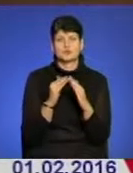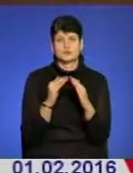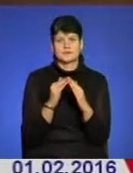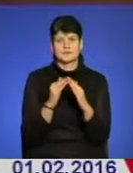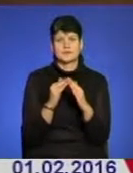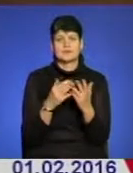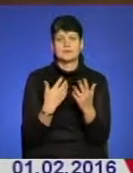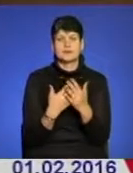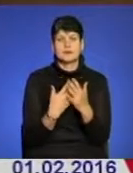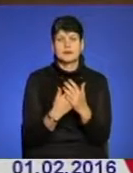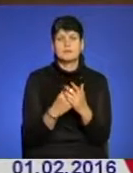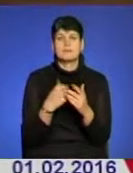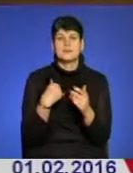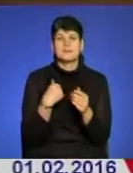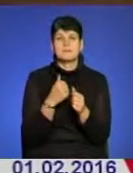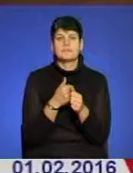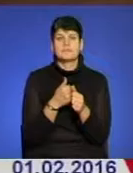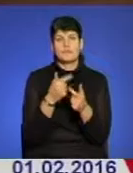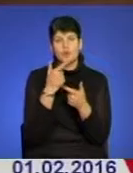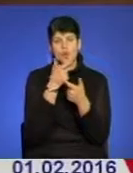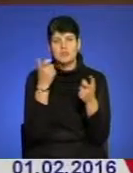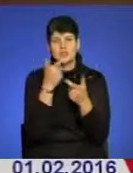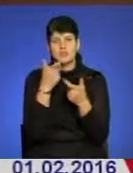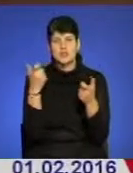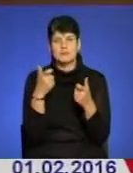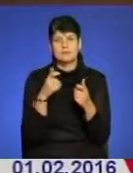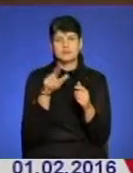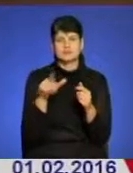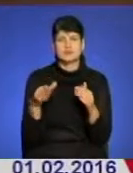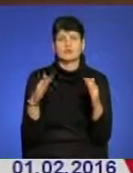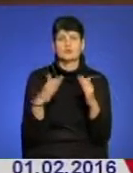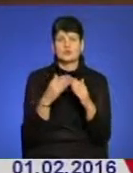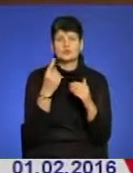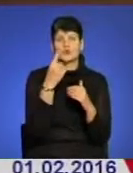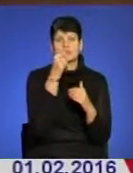щодо проведення повірки. Тепер повірка буде проводитися